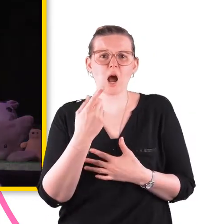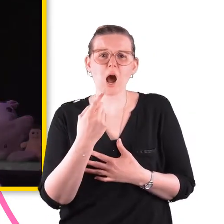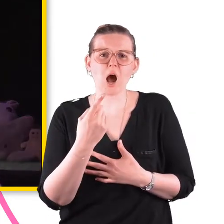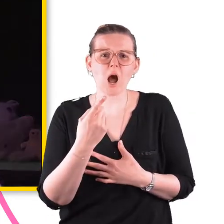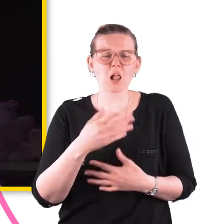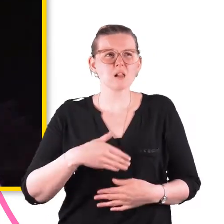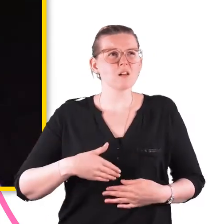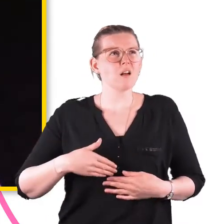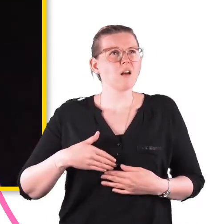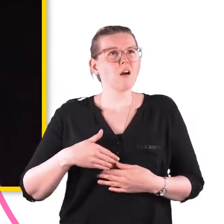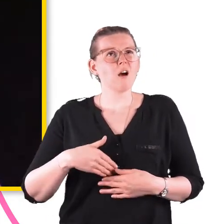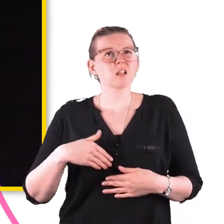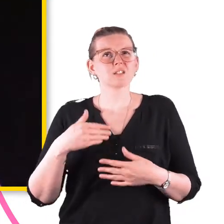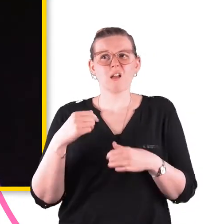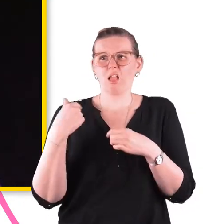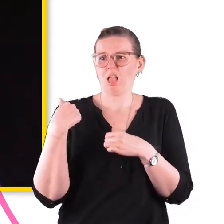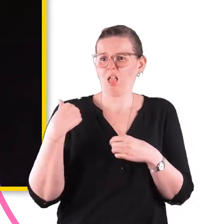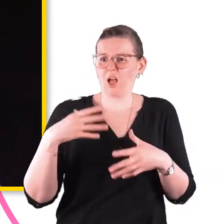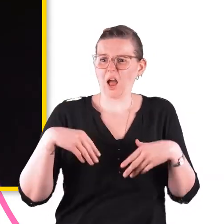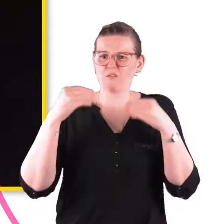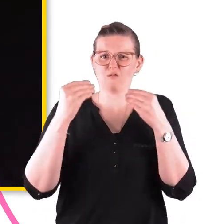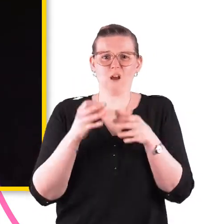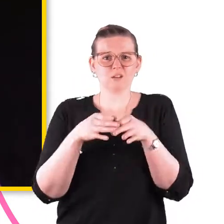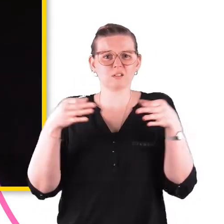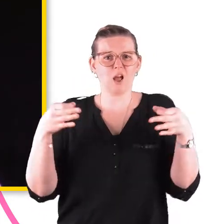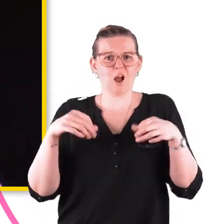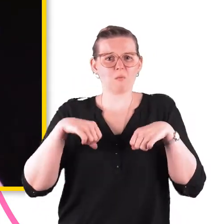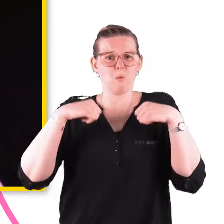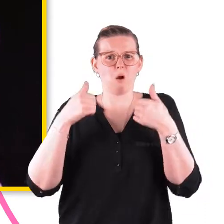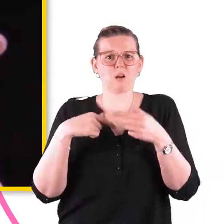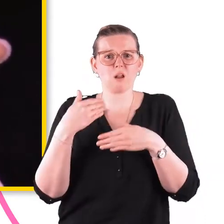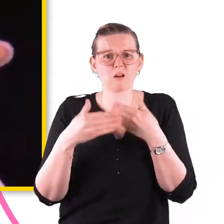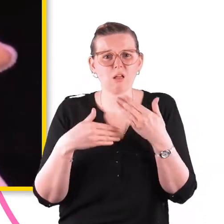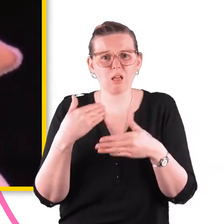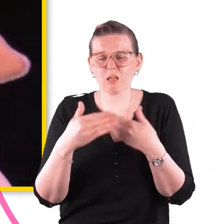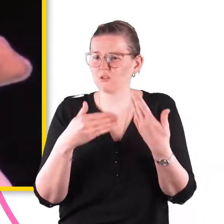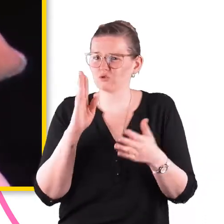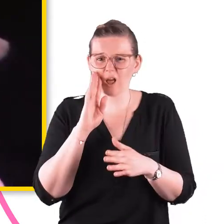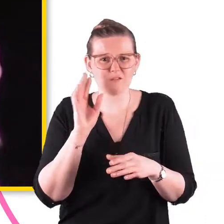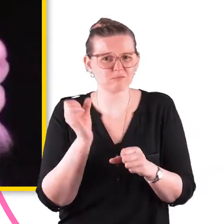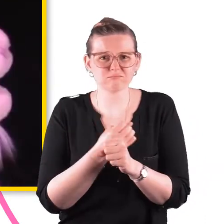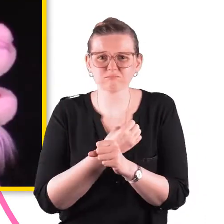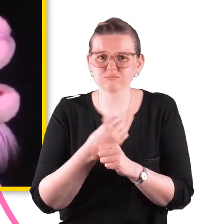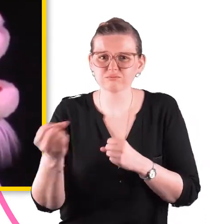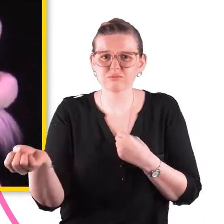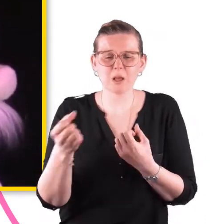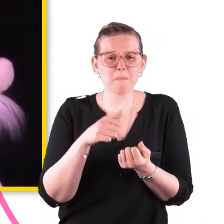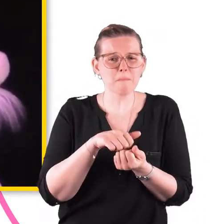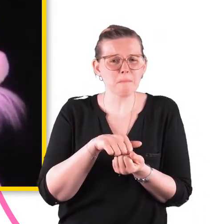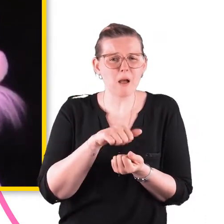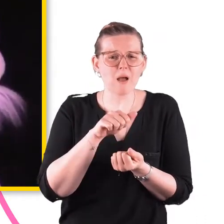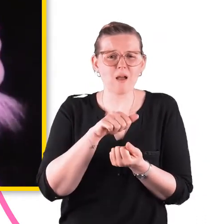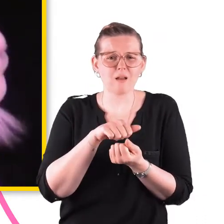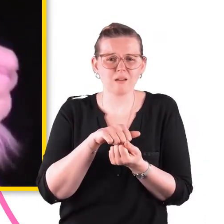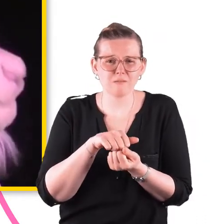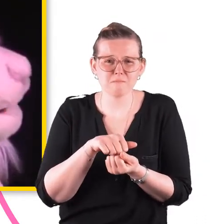der Märgen erst begann. Mäh, mäh,